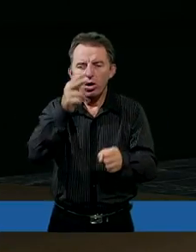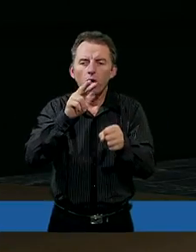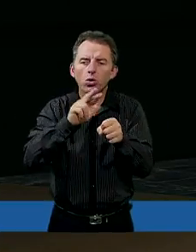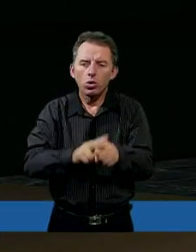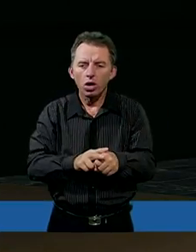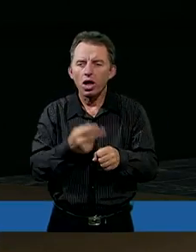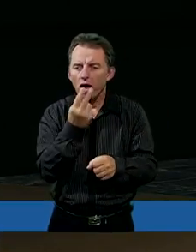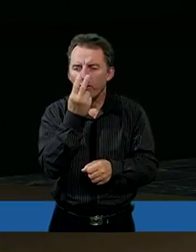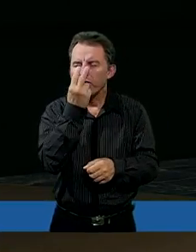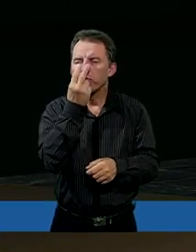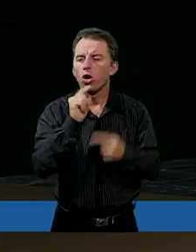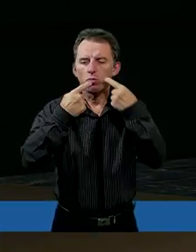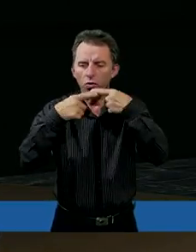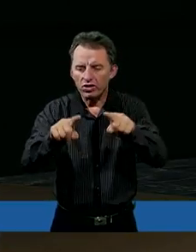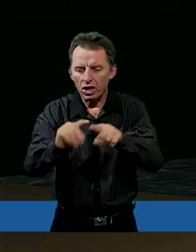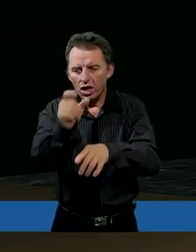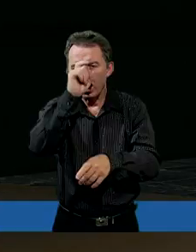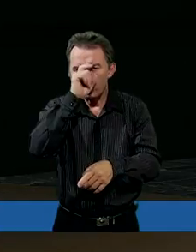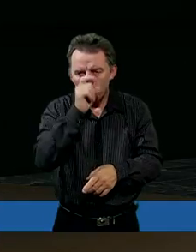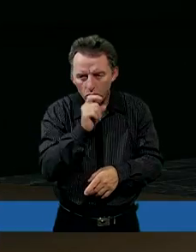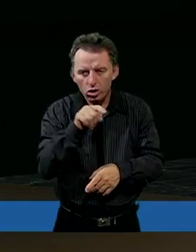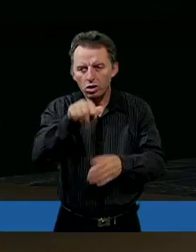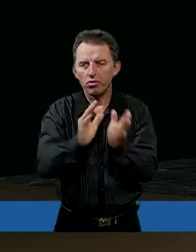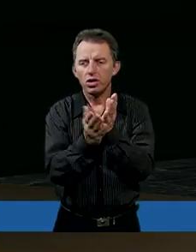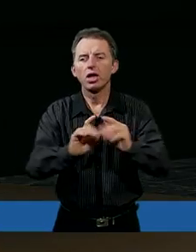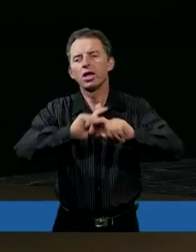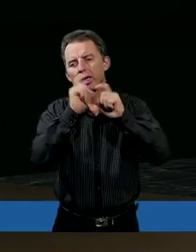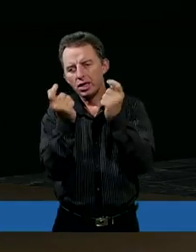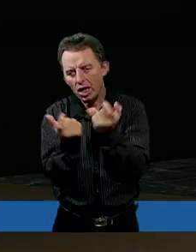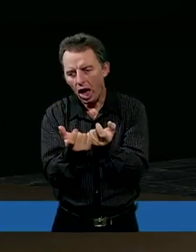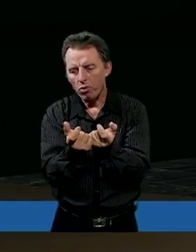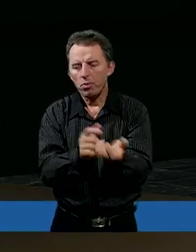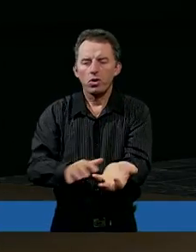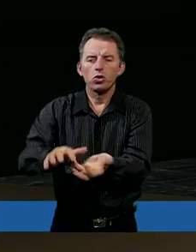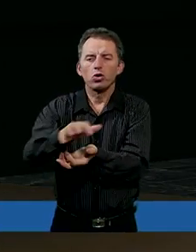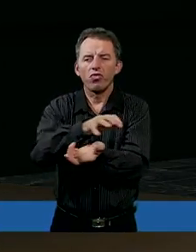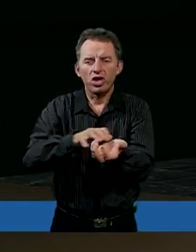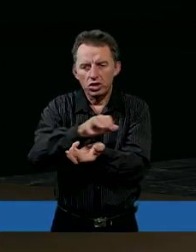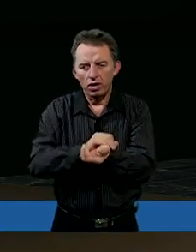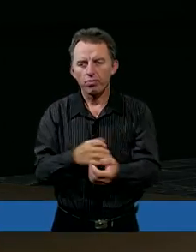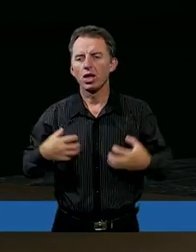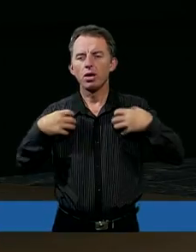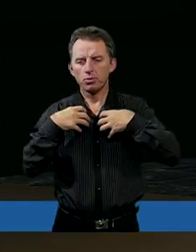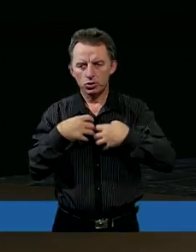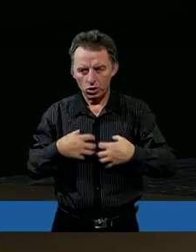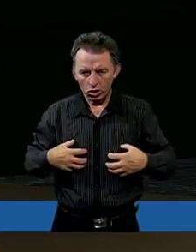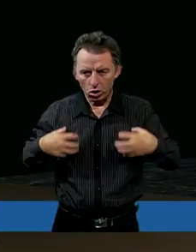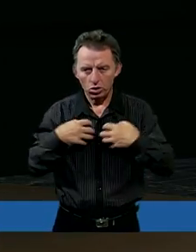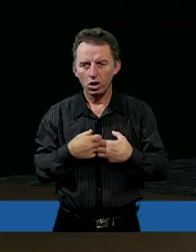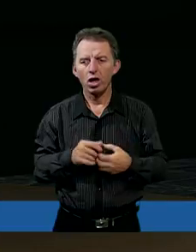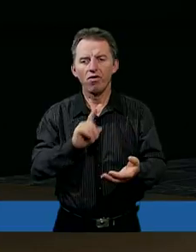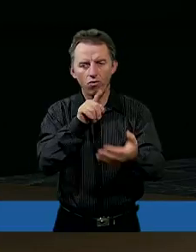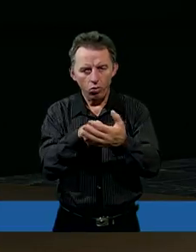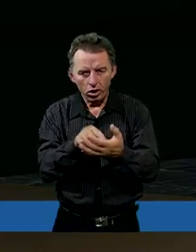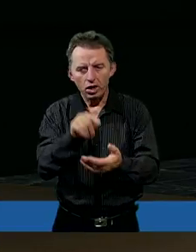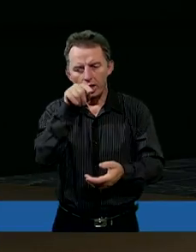jest odpowiedzialna za zło w tej księdze, ale w całym też świecie, w przyrodzie. No